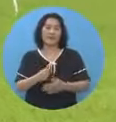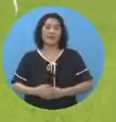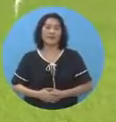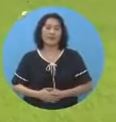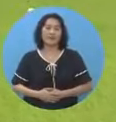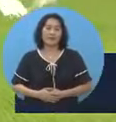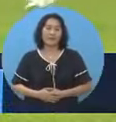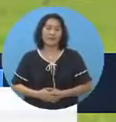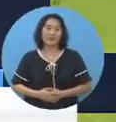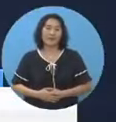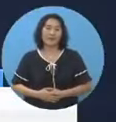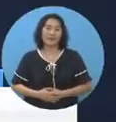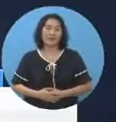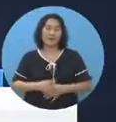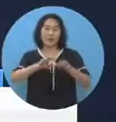있습니다.